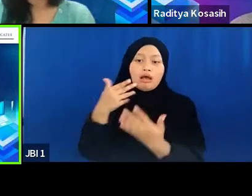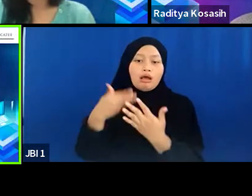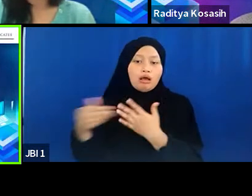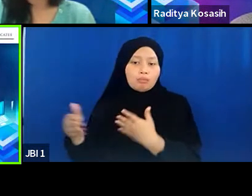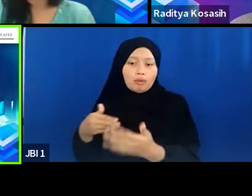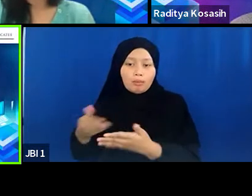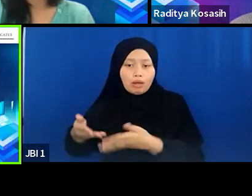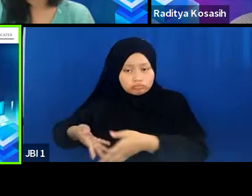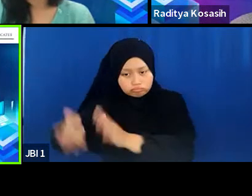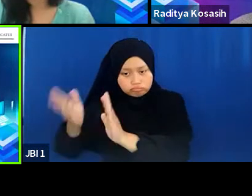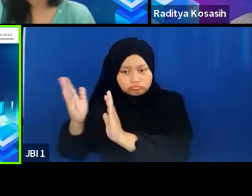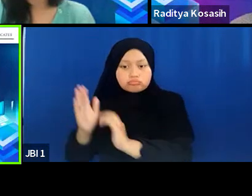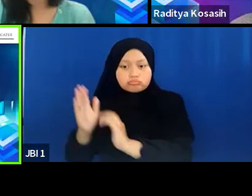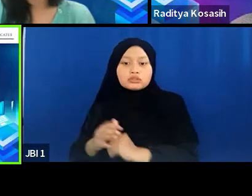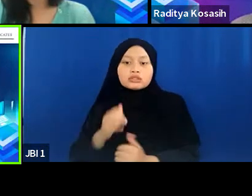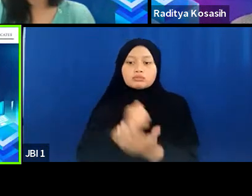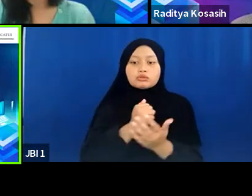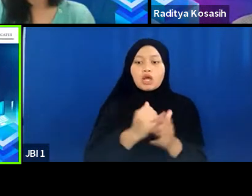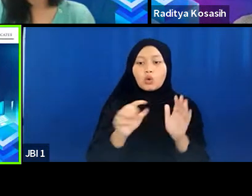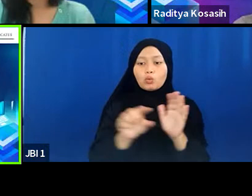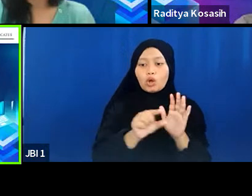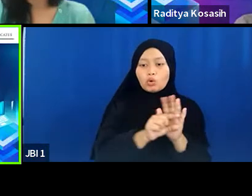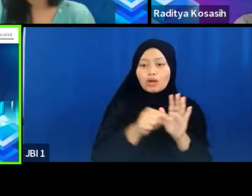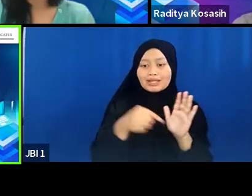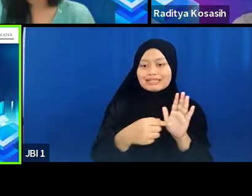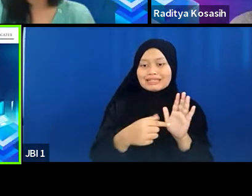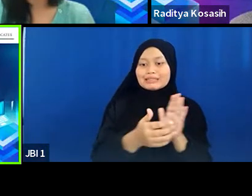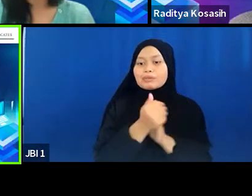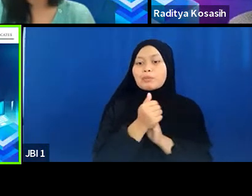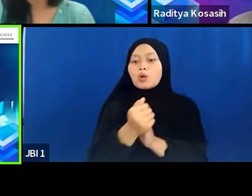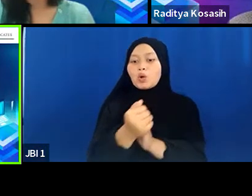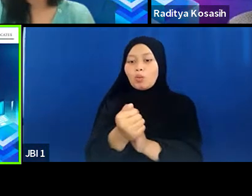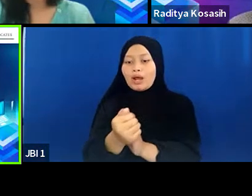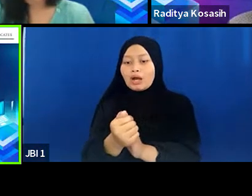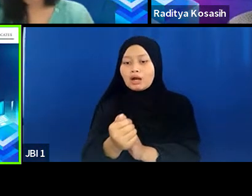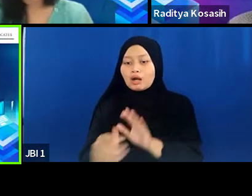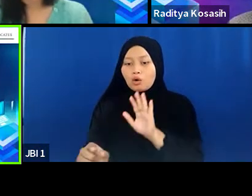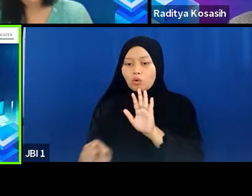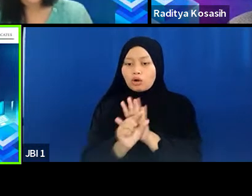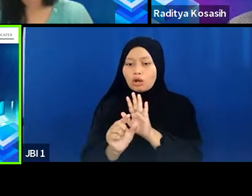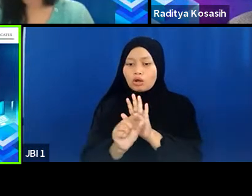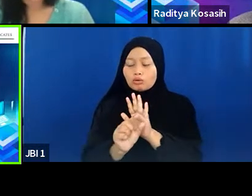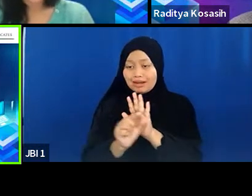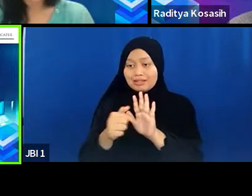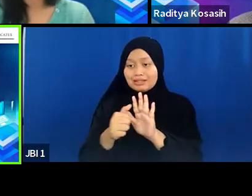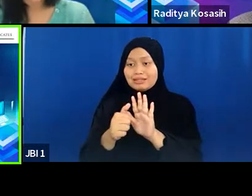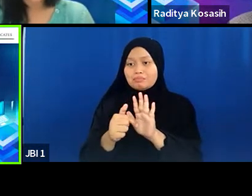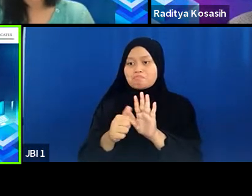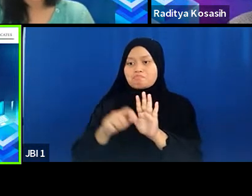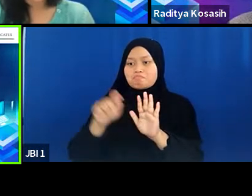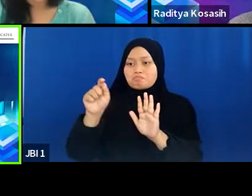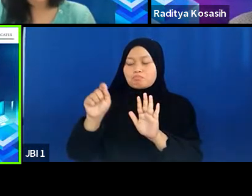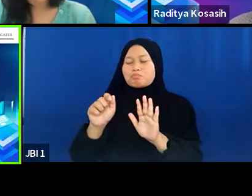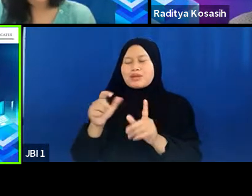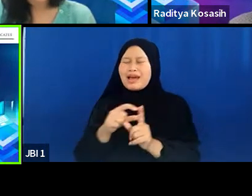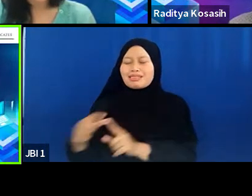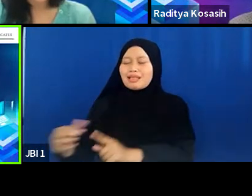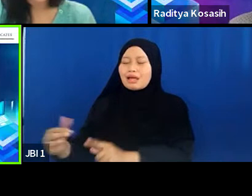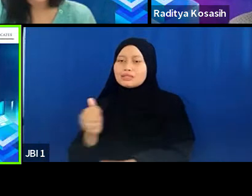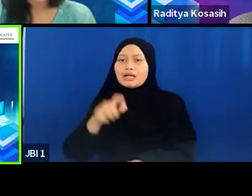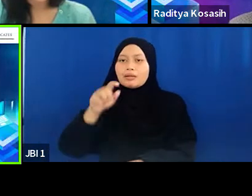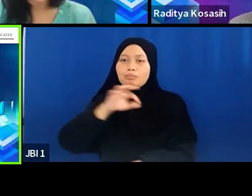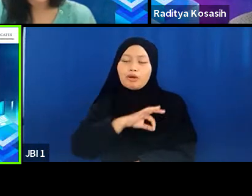ini udang Indah Memberikan pedoman supaya Jakarta itu bisa dimanfaatkan tercipta